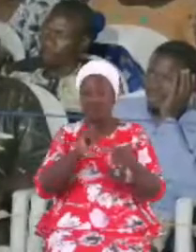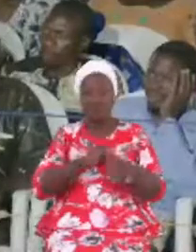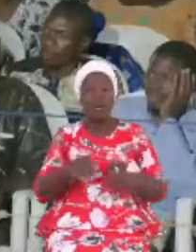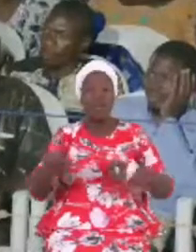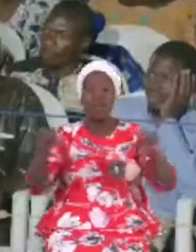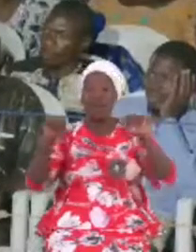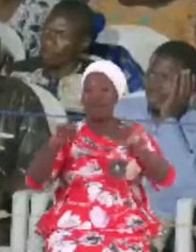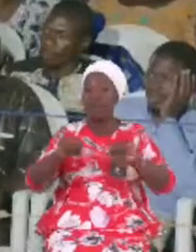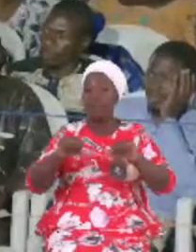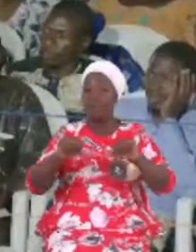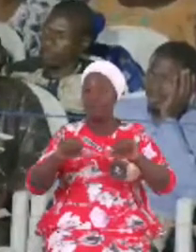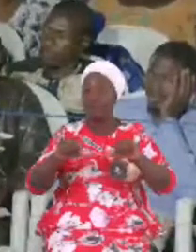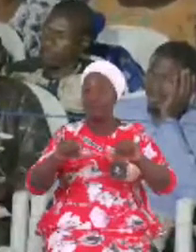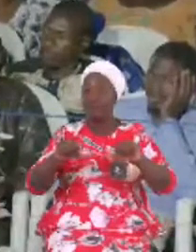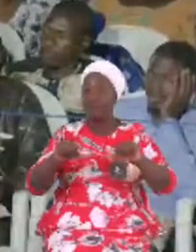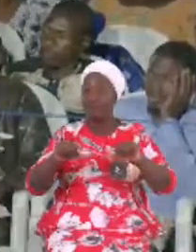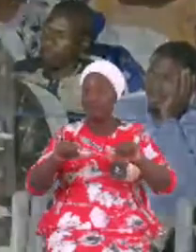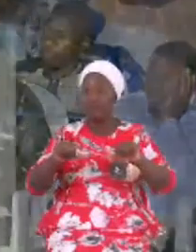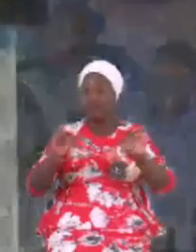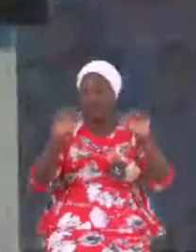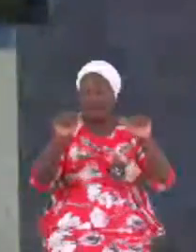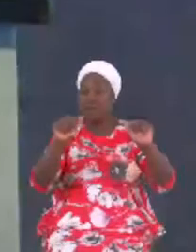je ne condamne pas l'adultère. Il n'a pas dit ça.